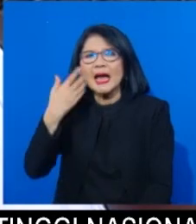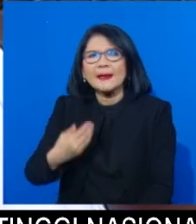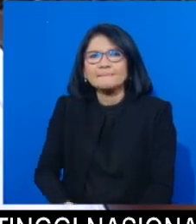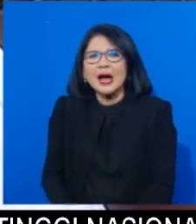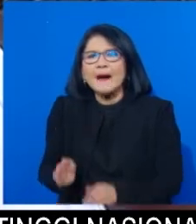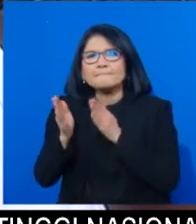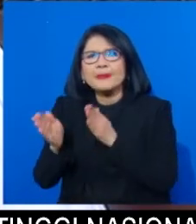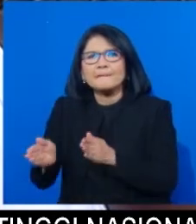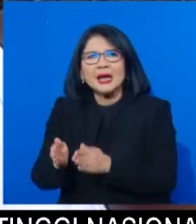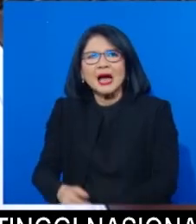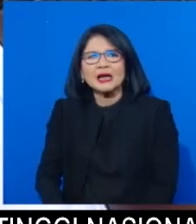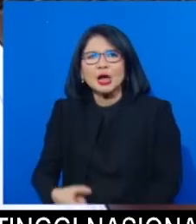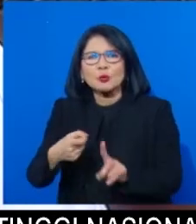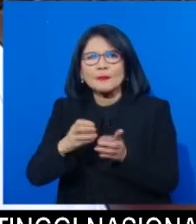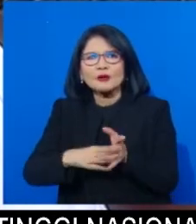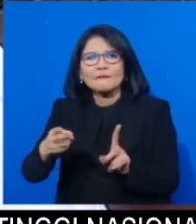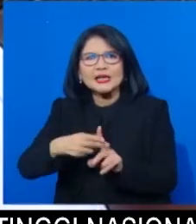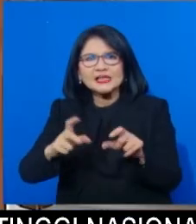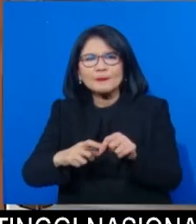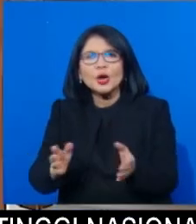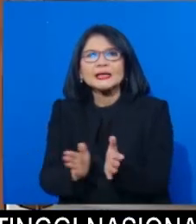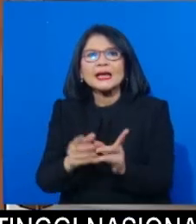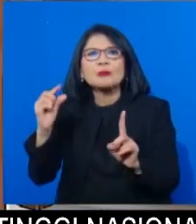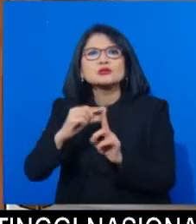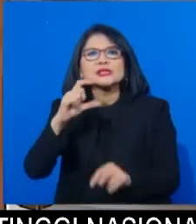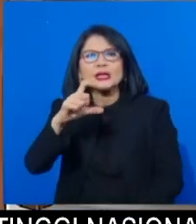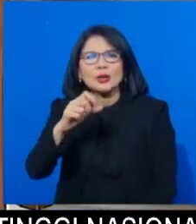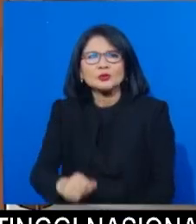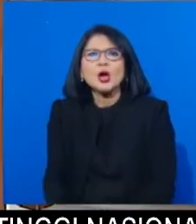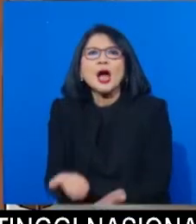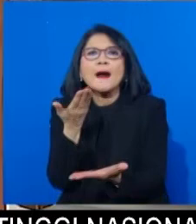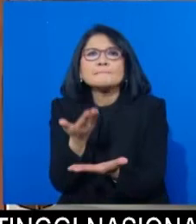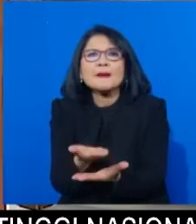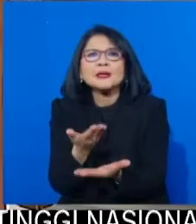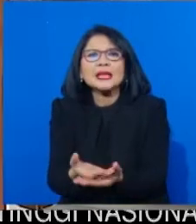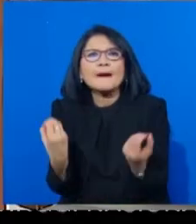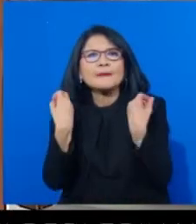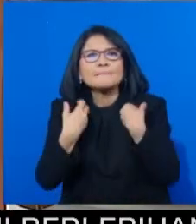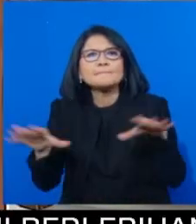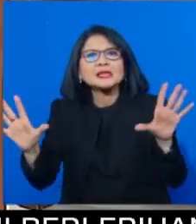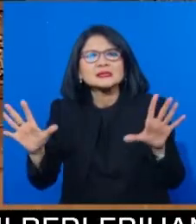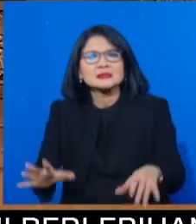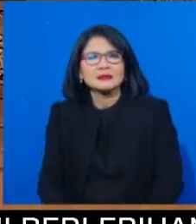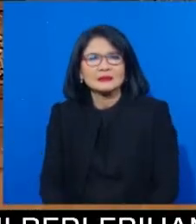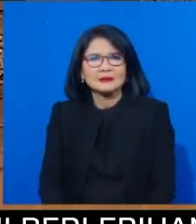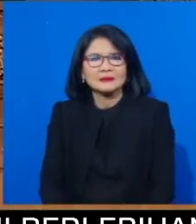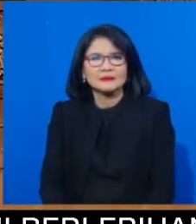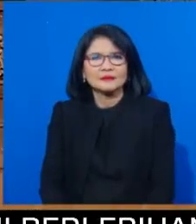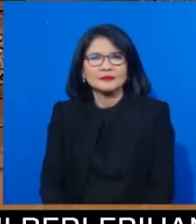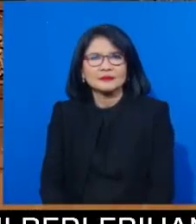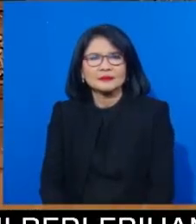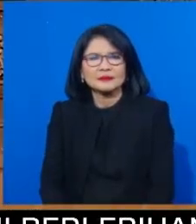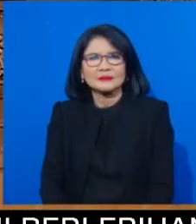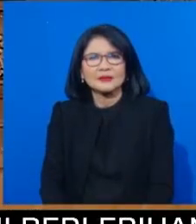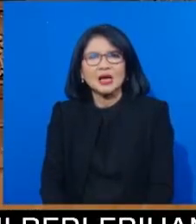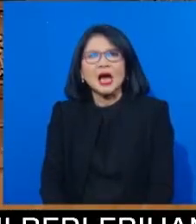Ma'ruf, Riki Rizal, Verdi Sambo, bahkan Putri Chandrawati meminta agar bebas dari segala tuntutan. Pihak Kuat